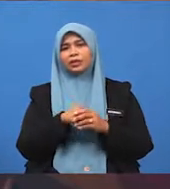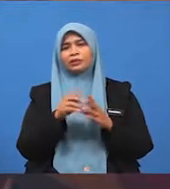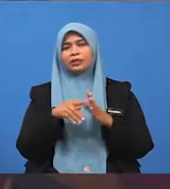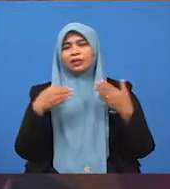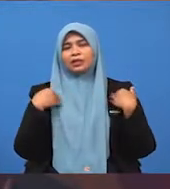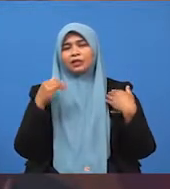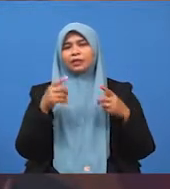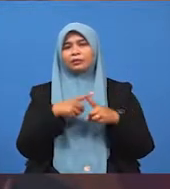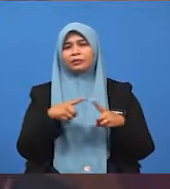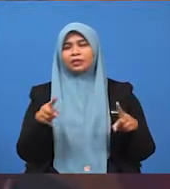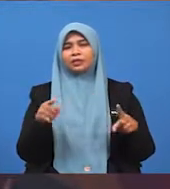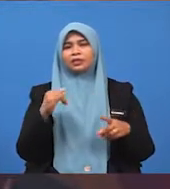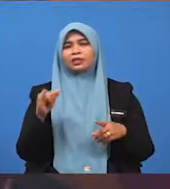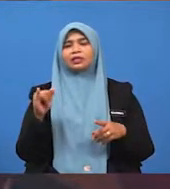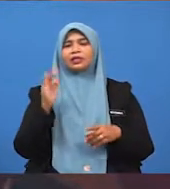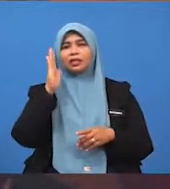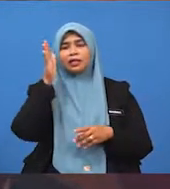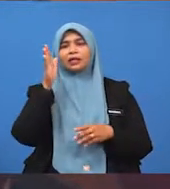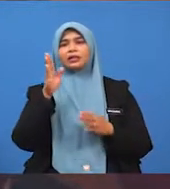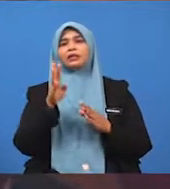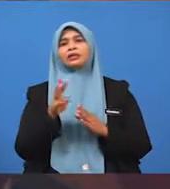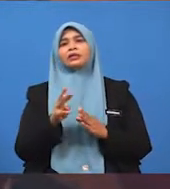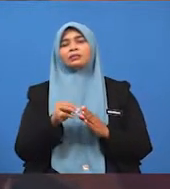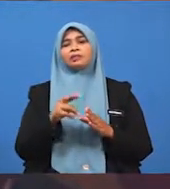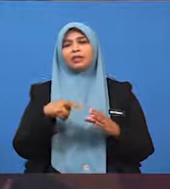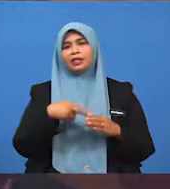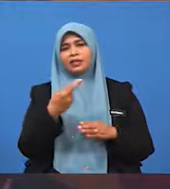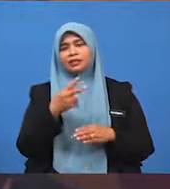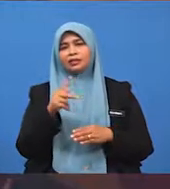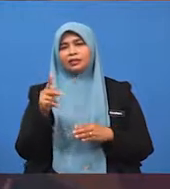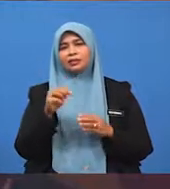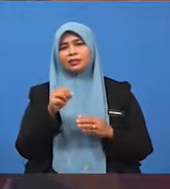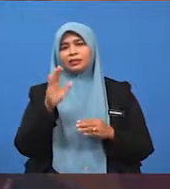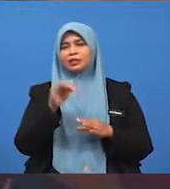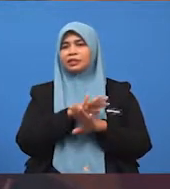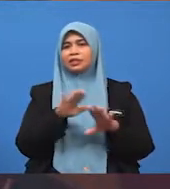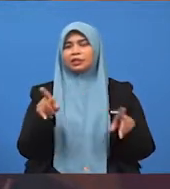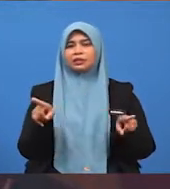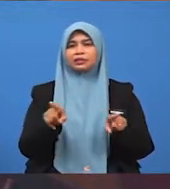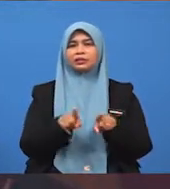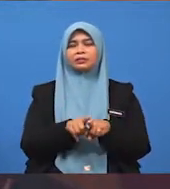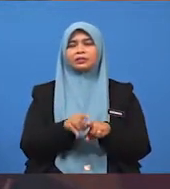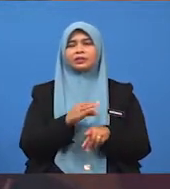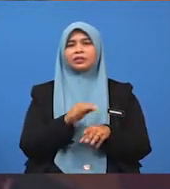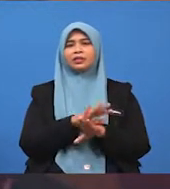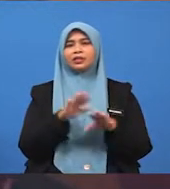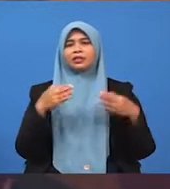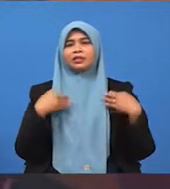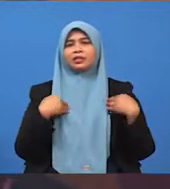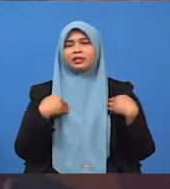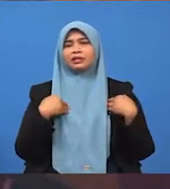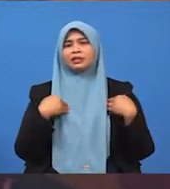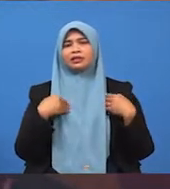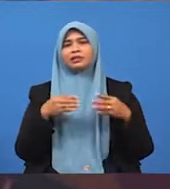tidak terdapat kesinambungan atau kaitan antara satu sama lain, dan akan muncul